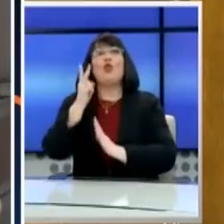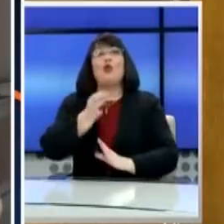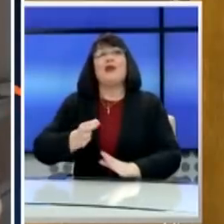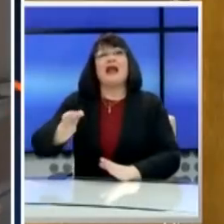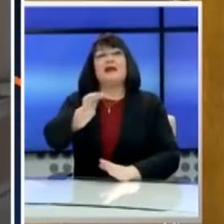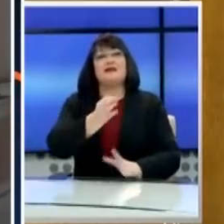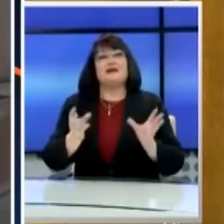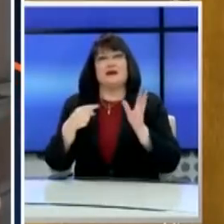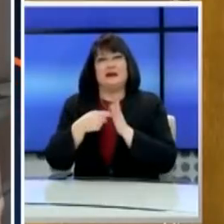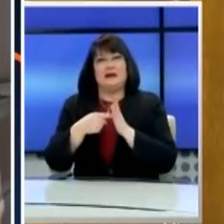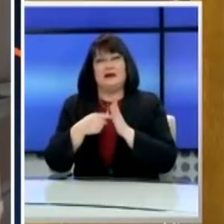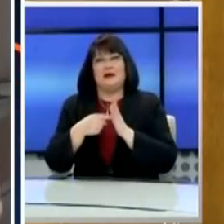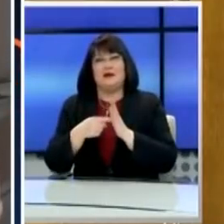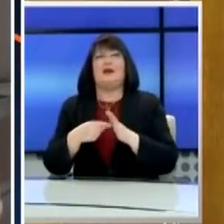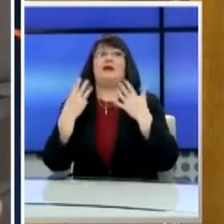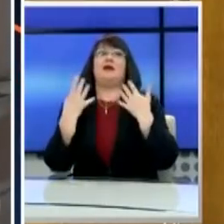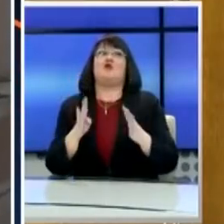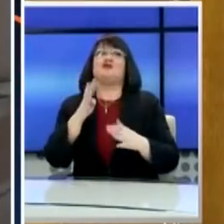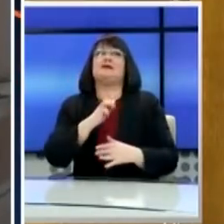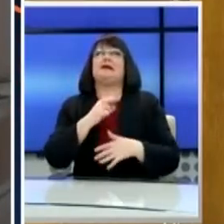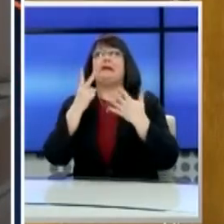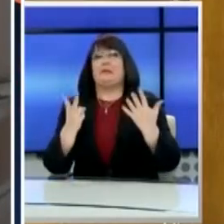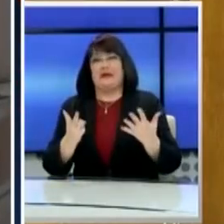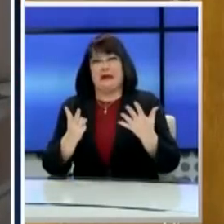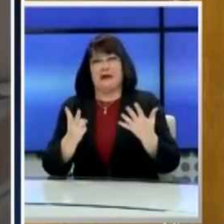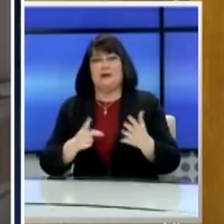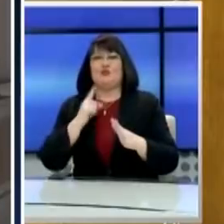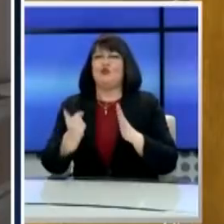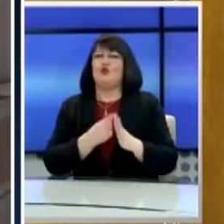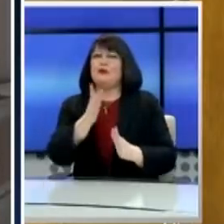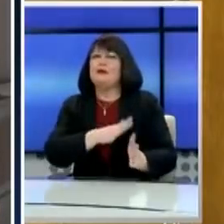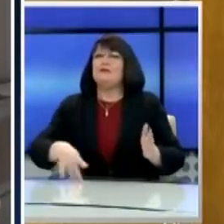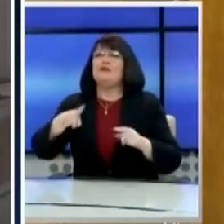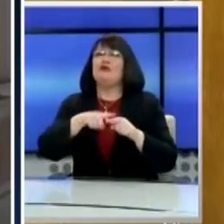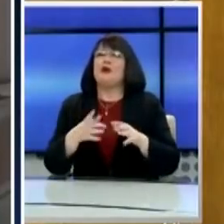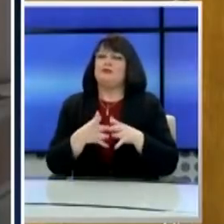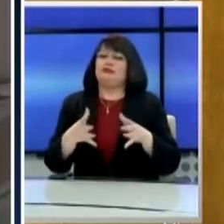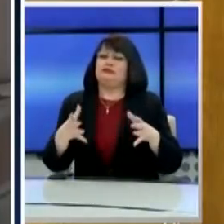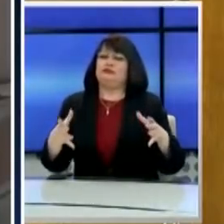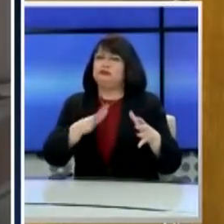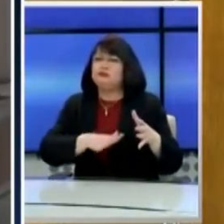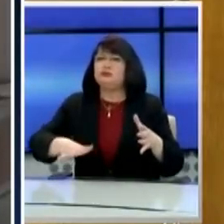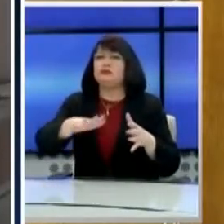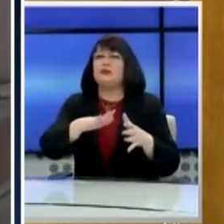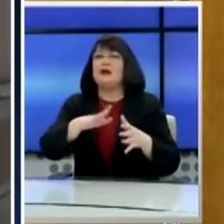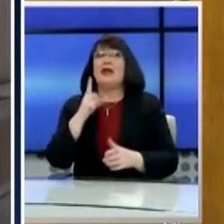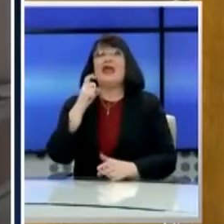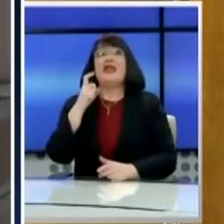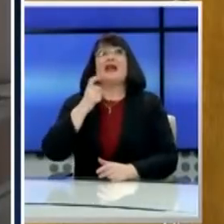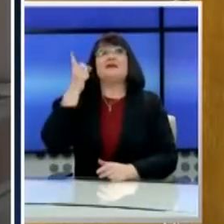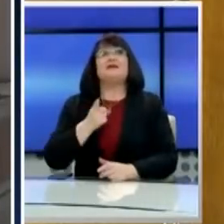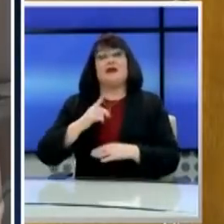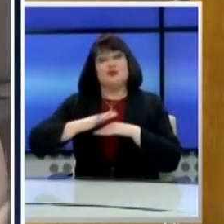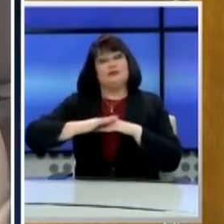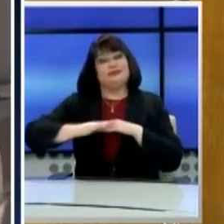της AstraZeneca, αλλά και να πιέσει τη Pfizer, όπως είπε από το βήμα της Βουλής, να είναι συνεπής στις παραδόσεις